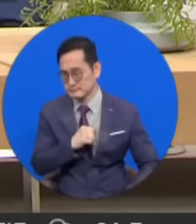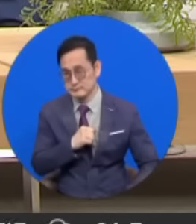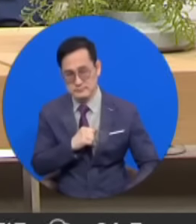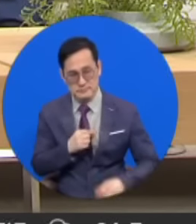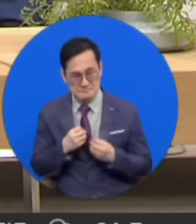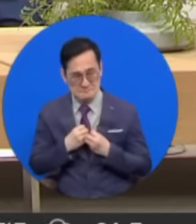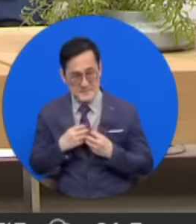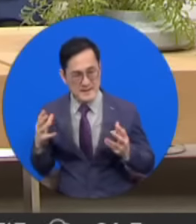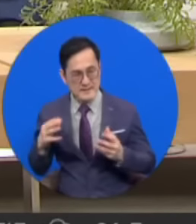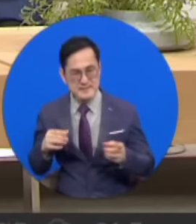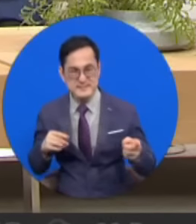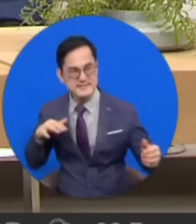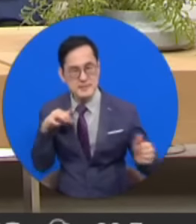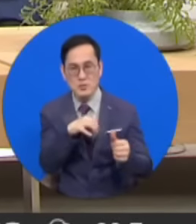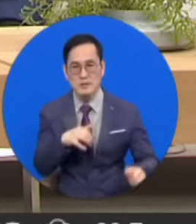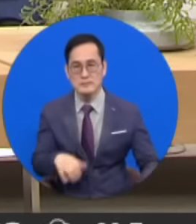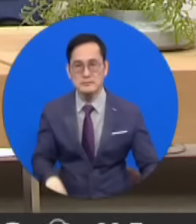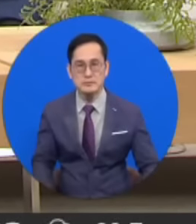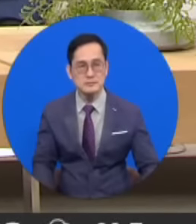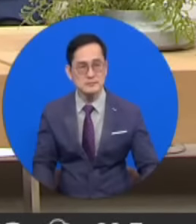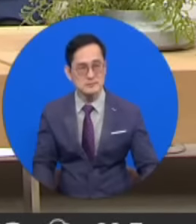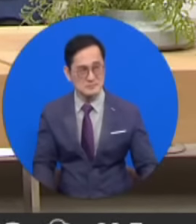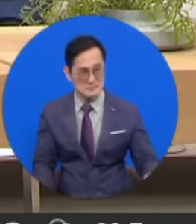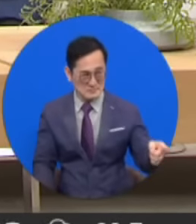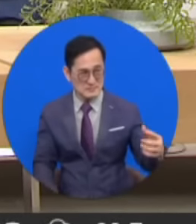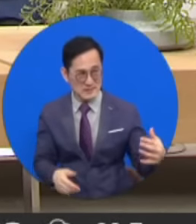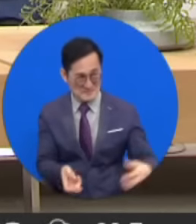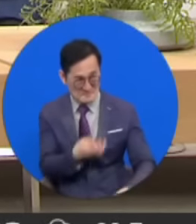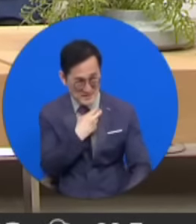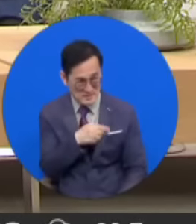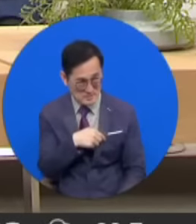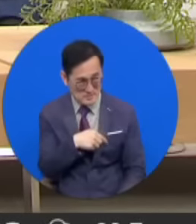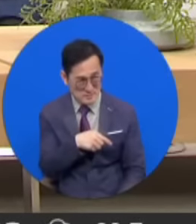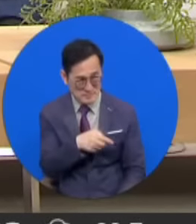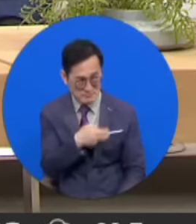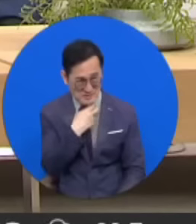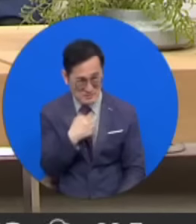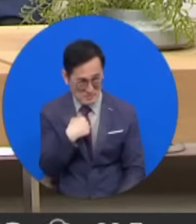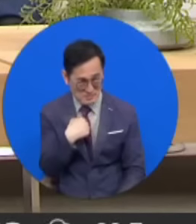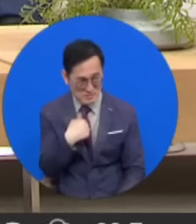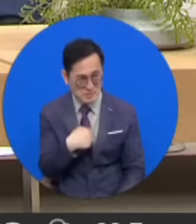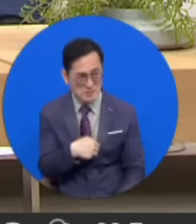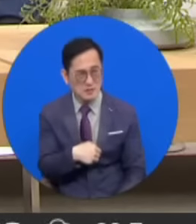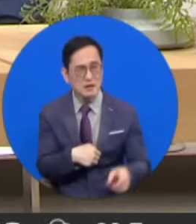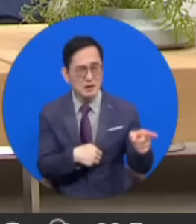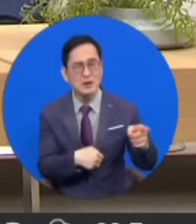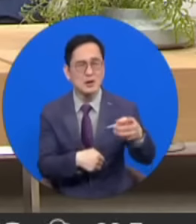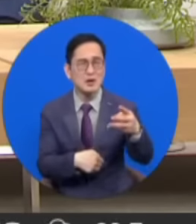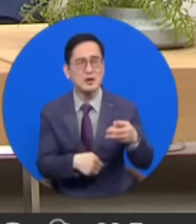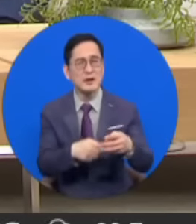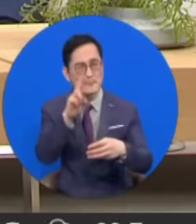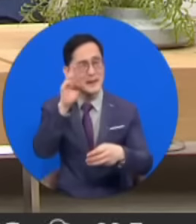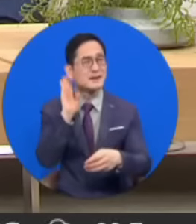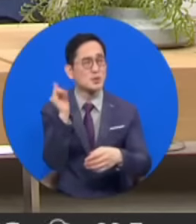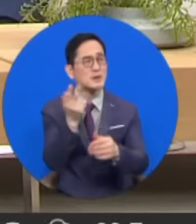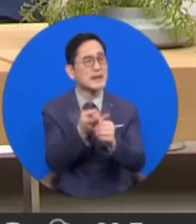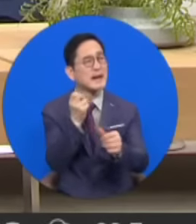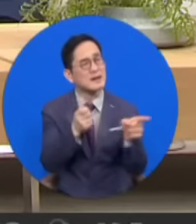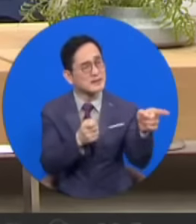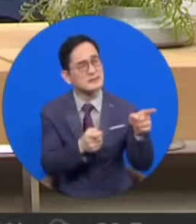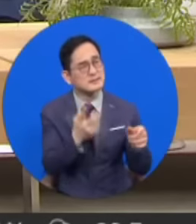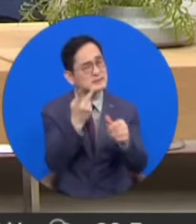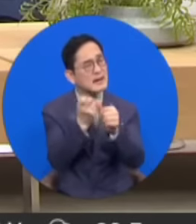나한테 배신자라고 하지 마라. 나는 대통령 탄핵 안 할 거고 지킬 건데 원희룡 후보 당신은 박근혜 전 대통령 탄핵하지 않았냐? 사실은 한동훈 후보가